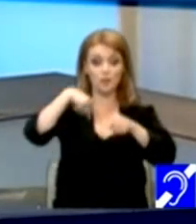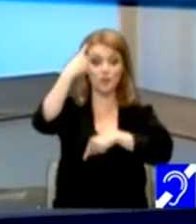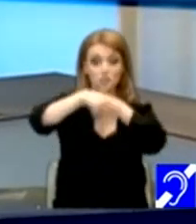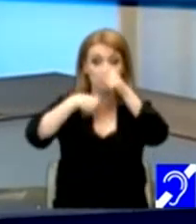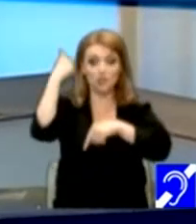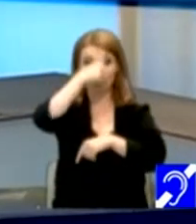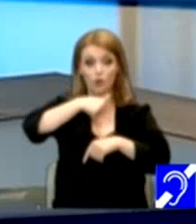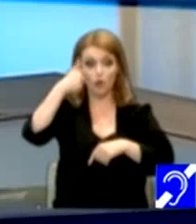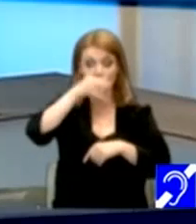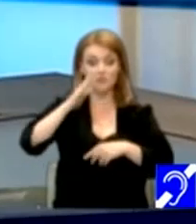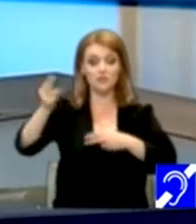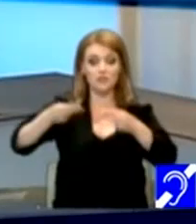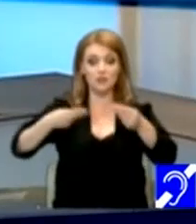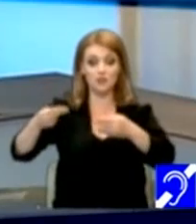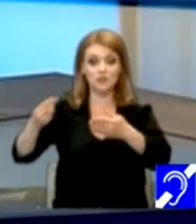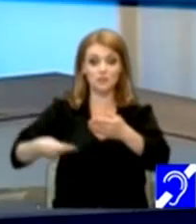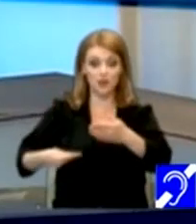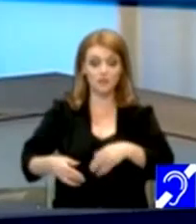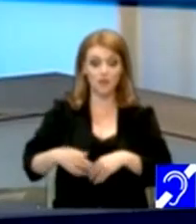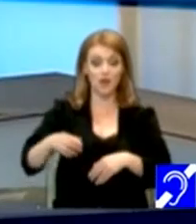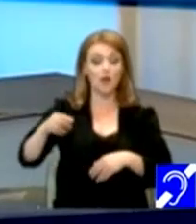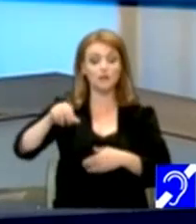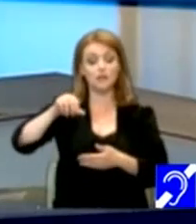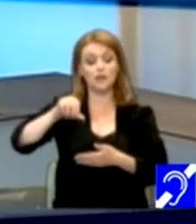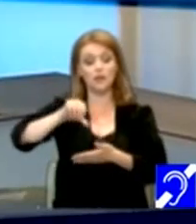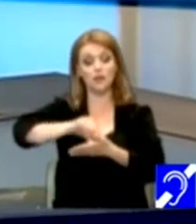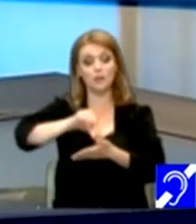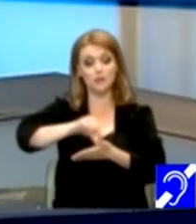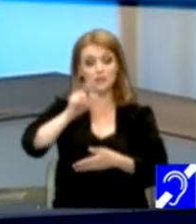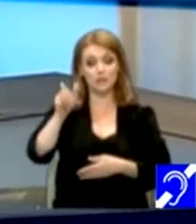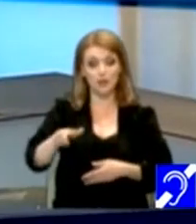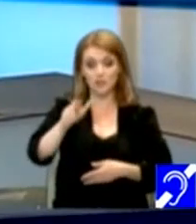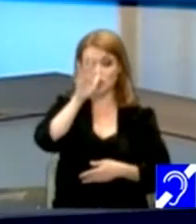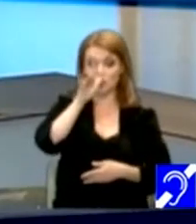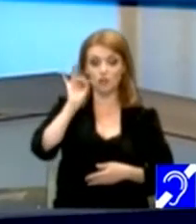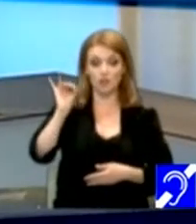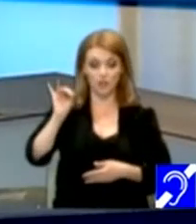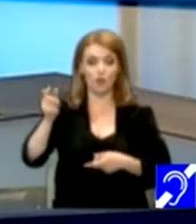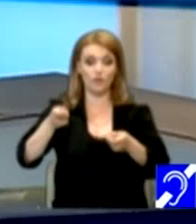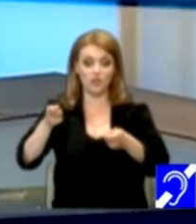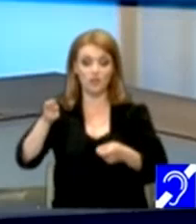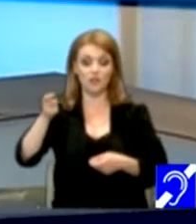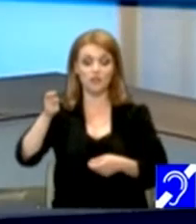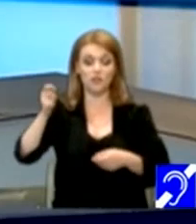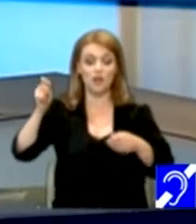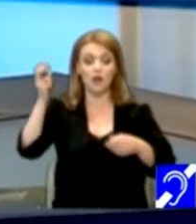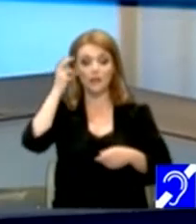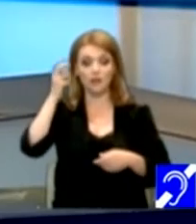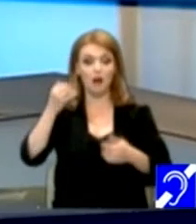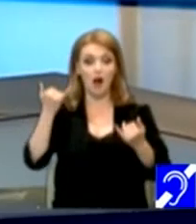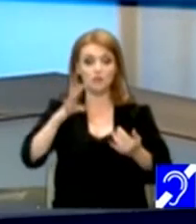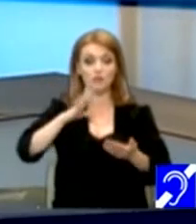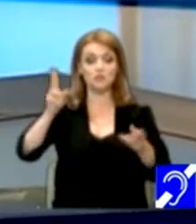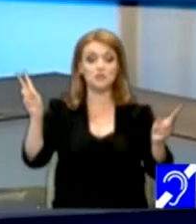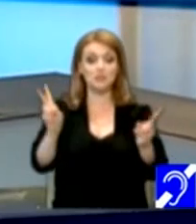acordului între Republica Moldova și Ucraina. Reprezentanții ai Ministerului Economiei și ingineri proiectanți din ambele țări s-au întâlnit